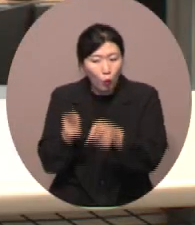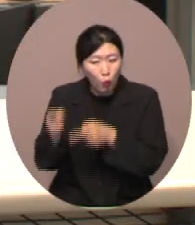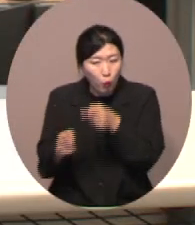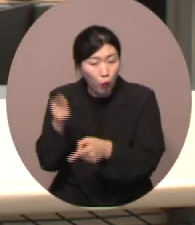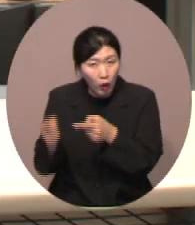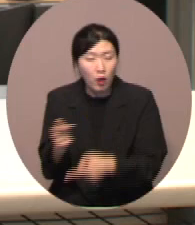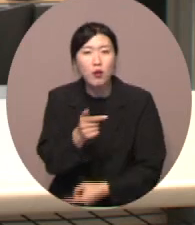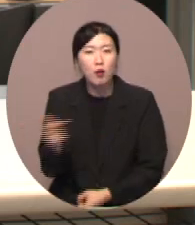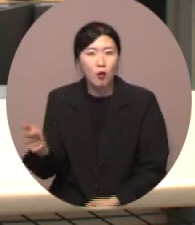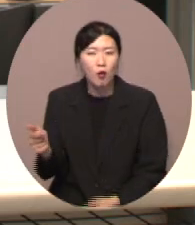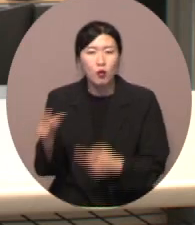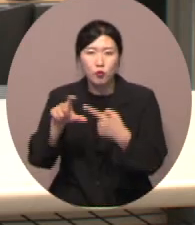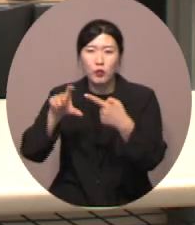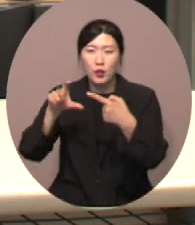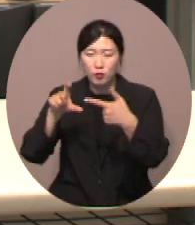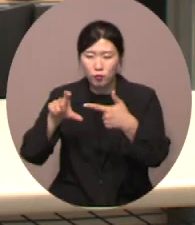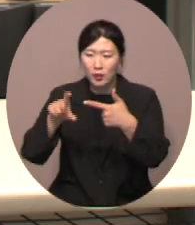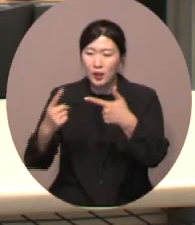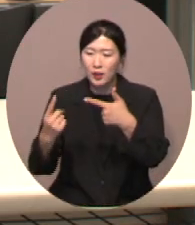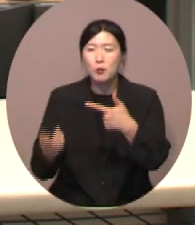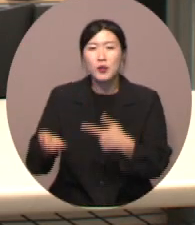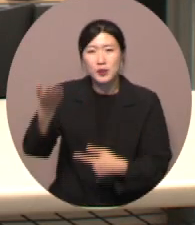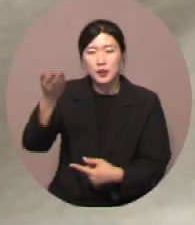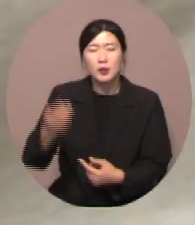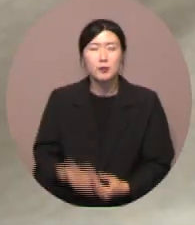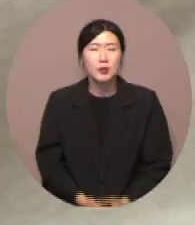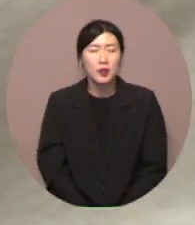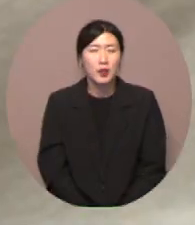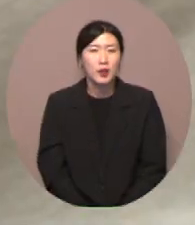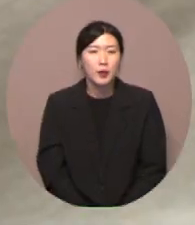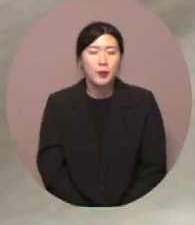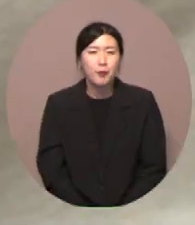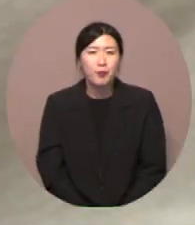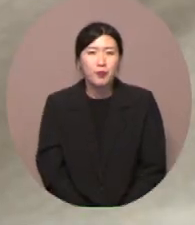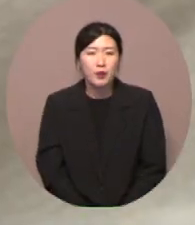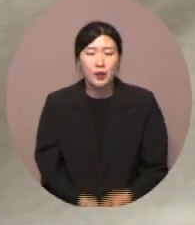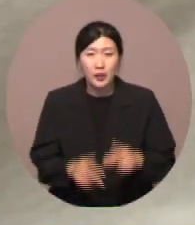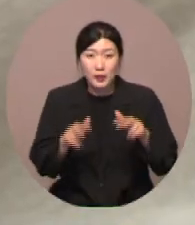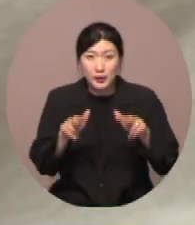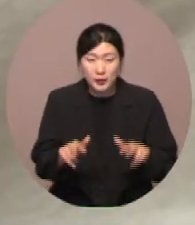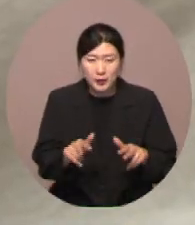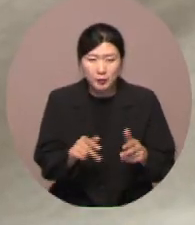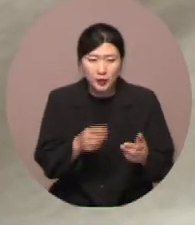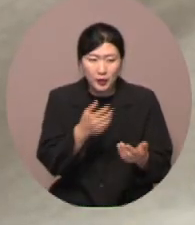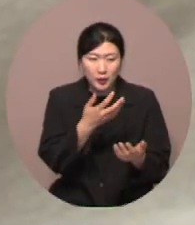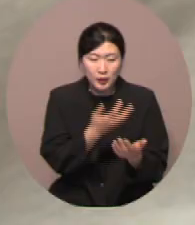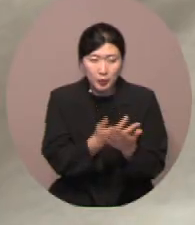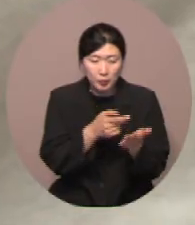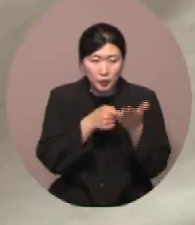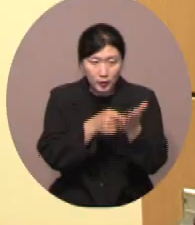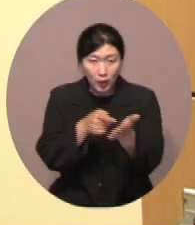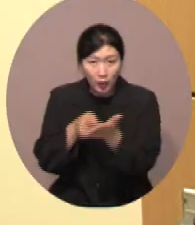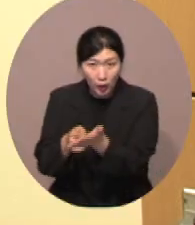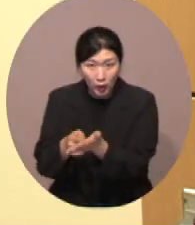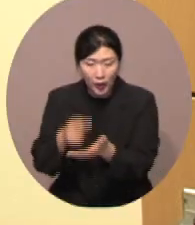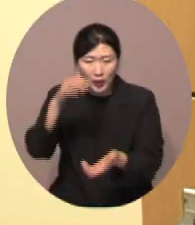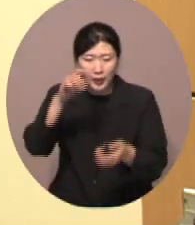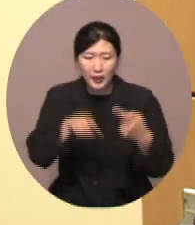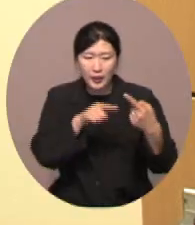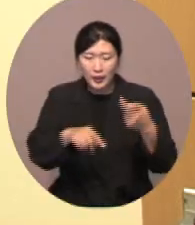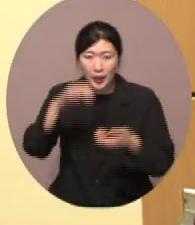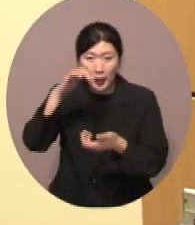경쟁률이 6대 1보다 높았습니다 수시 원소는 총 6회에 지원할 수 있어 경쟁률이 6대 1 미만인